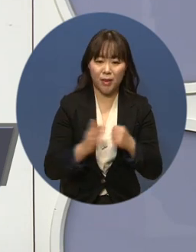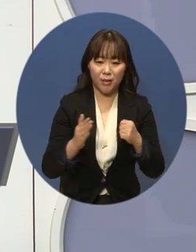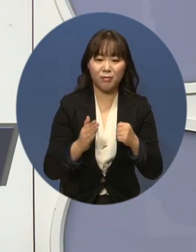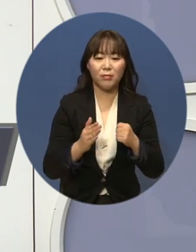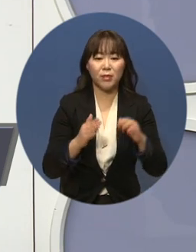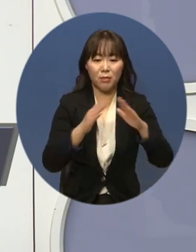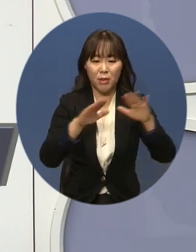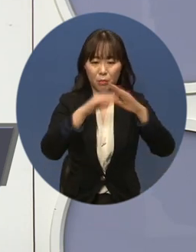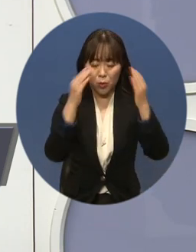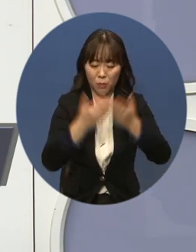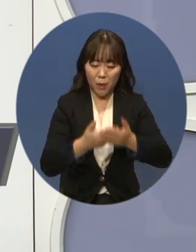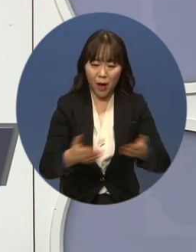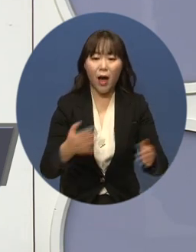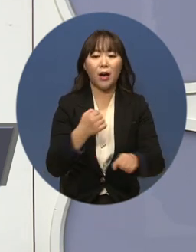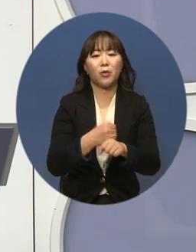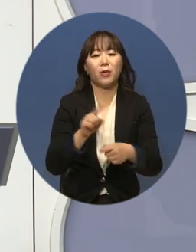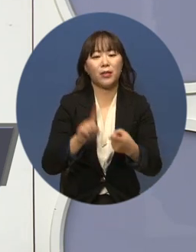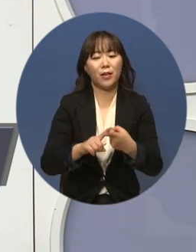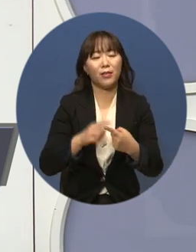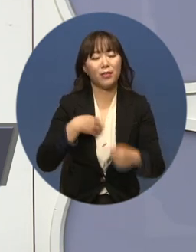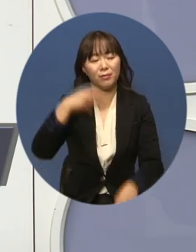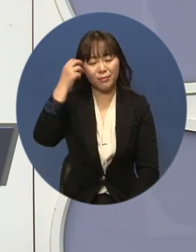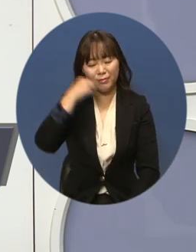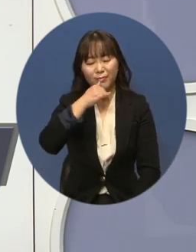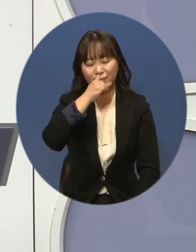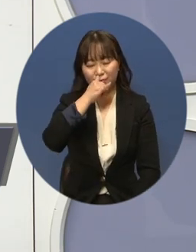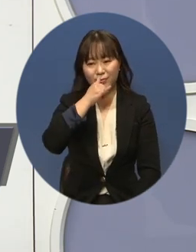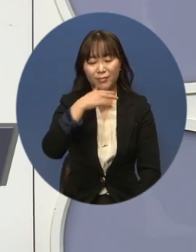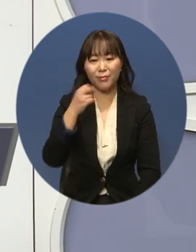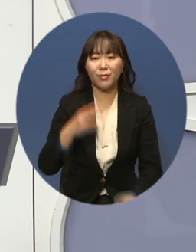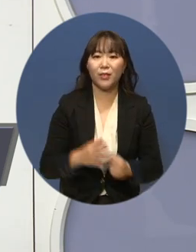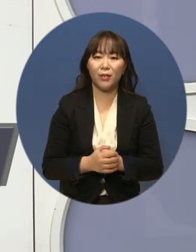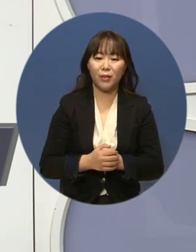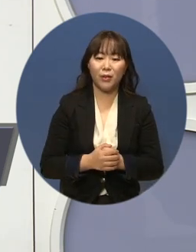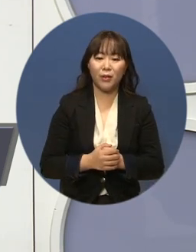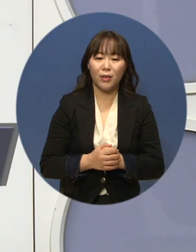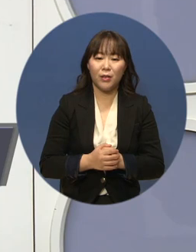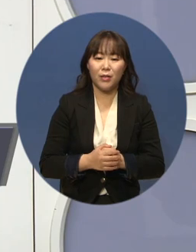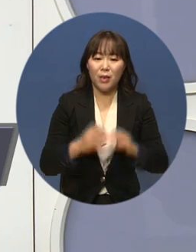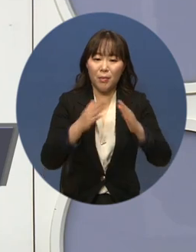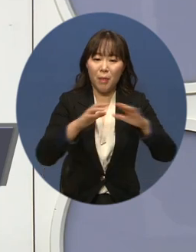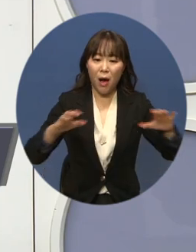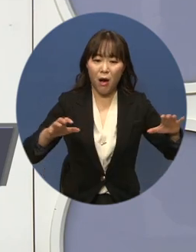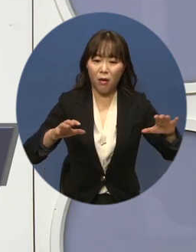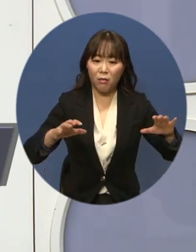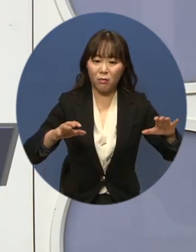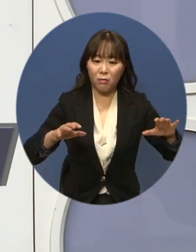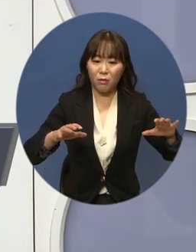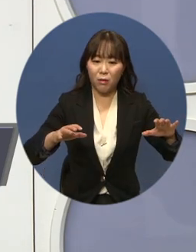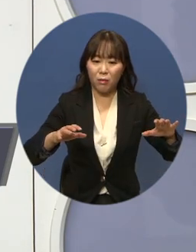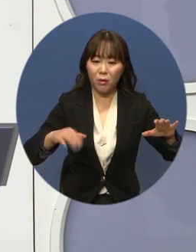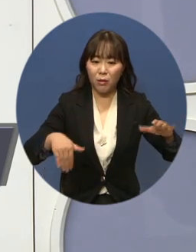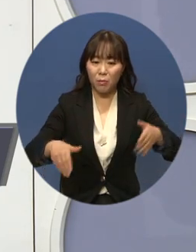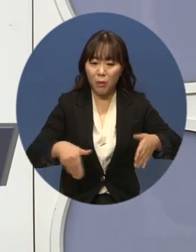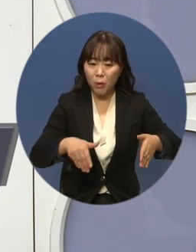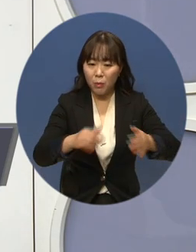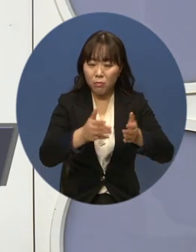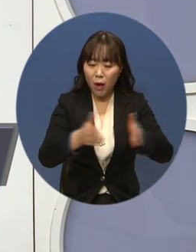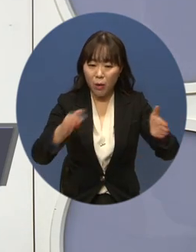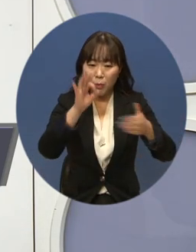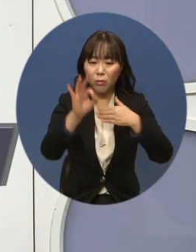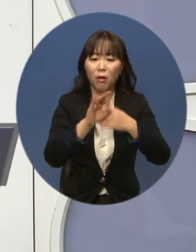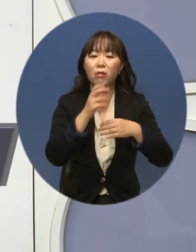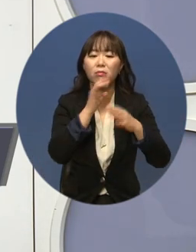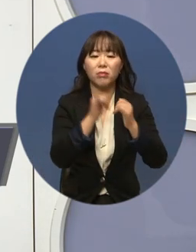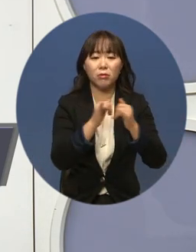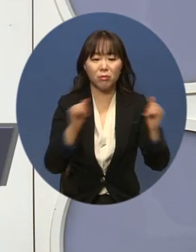다 이렇게 배분하게 하는 것도 했던 기억이 나고요. 또 마을 안길을 넓히려고 그러니까 이 백목 현상이 있는 집에